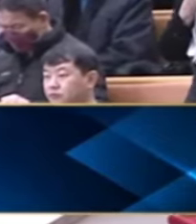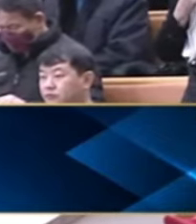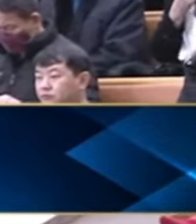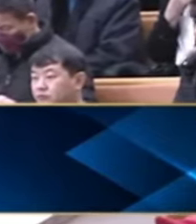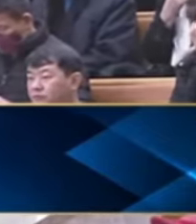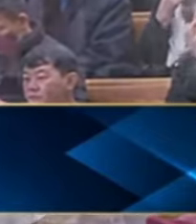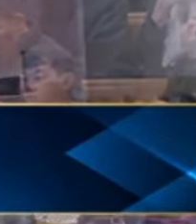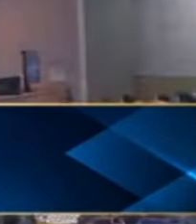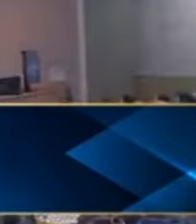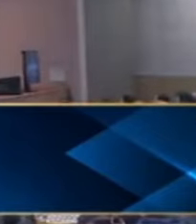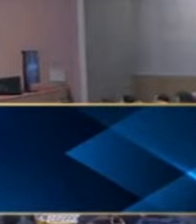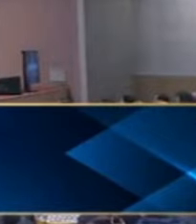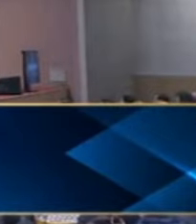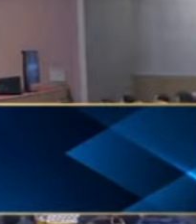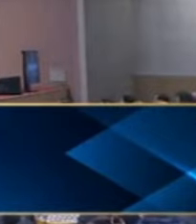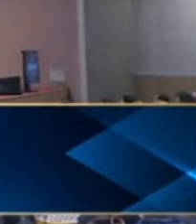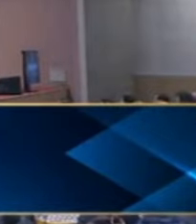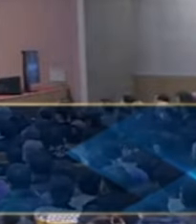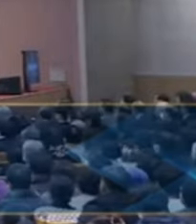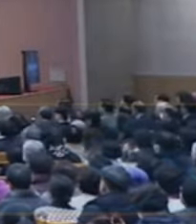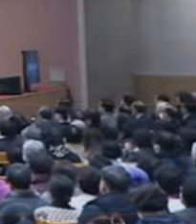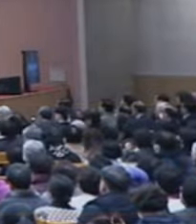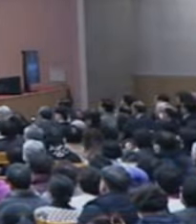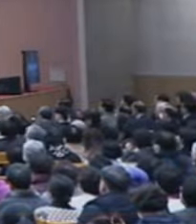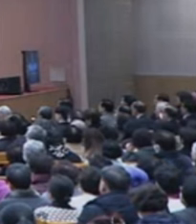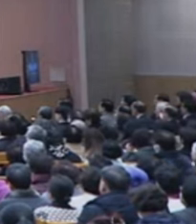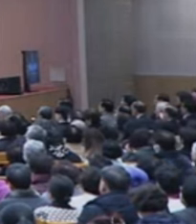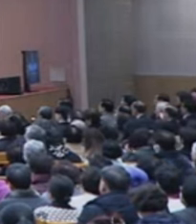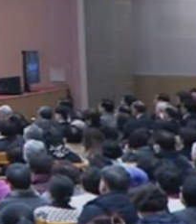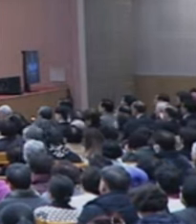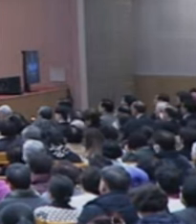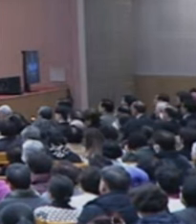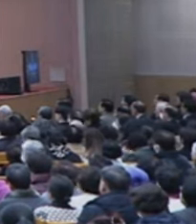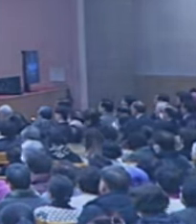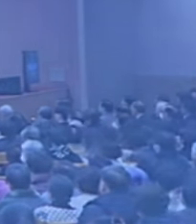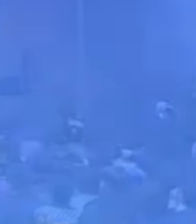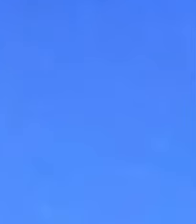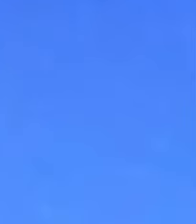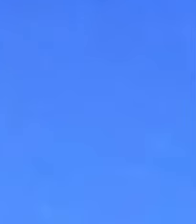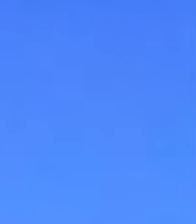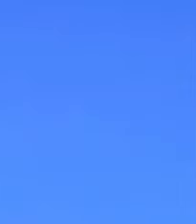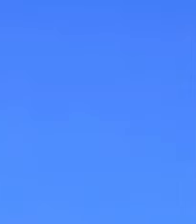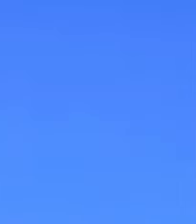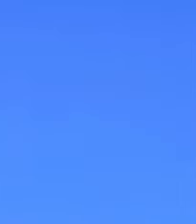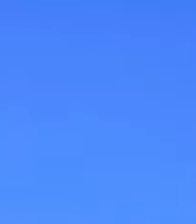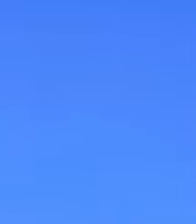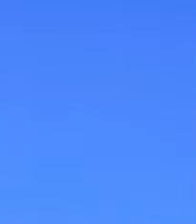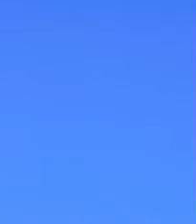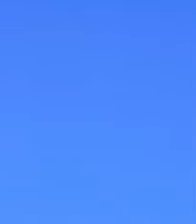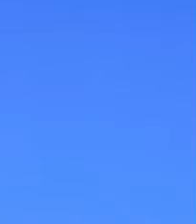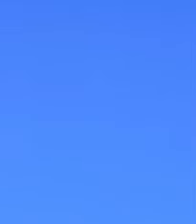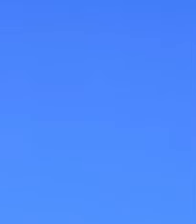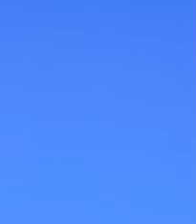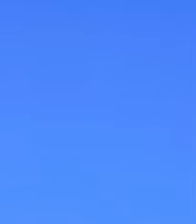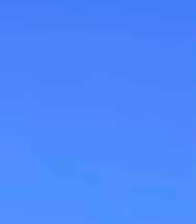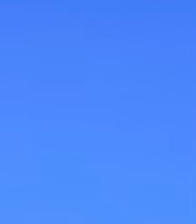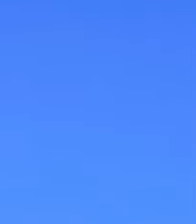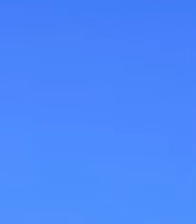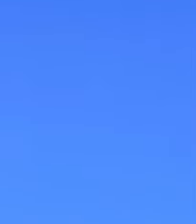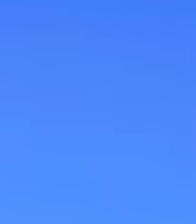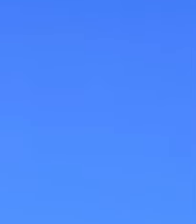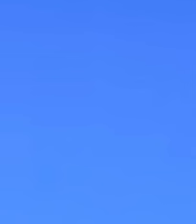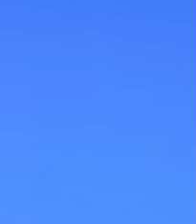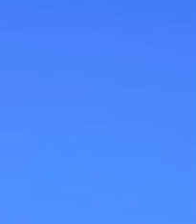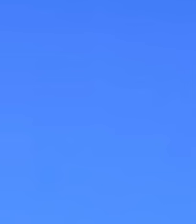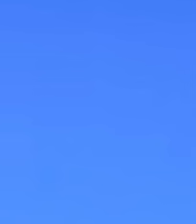이상을 살아가는 사람들 가운데 참 불행한 삶을 사는 사람들은 삶의 목적과 의미를